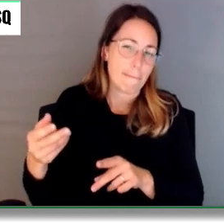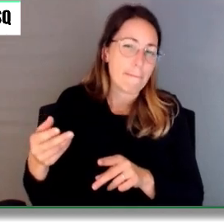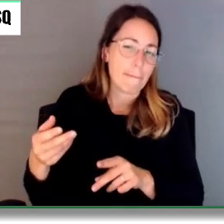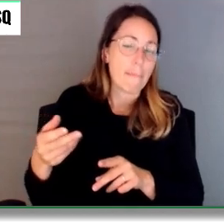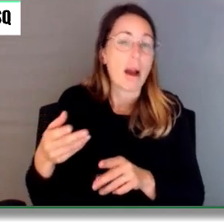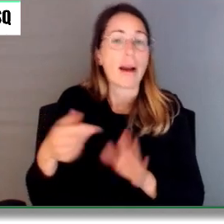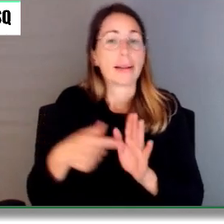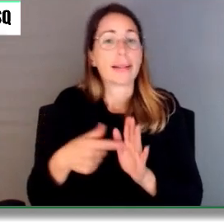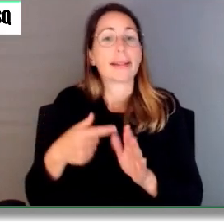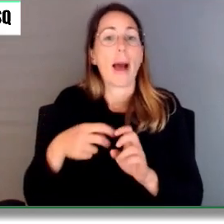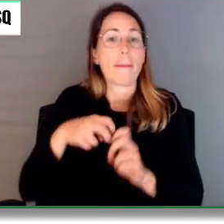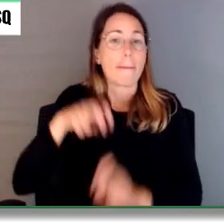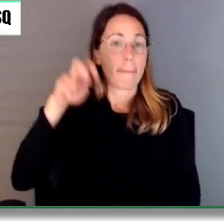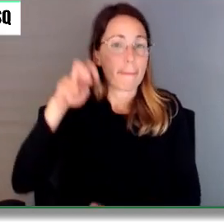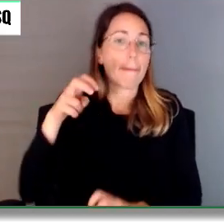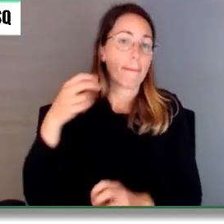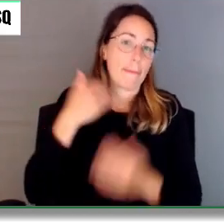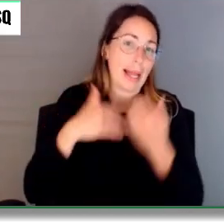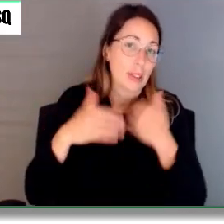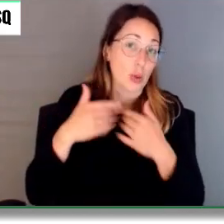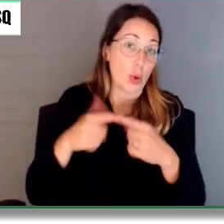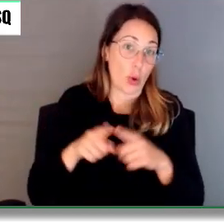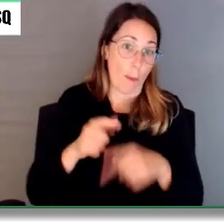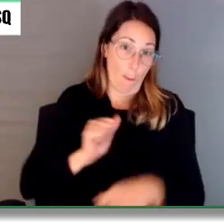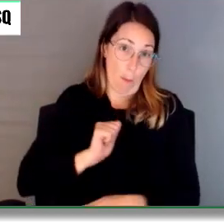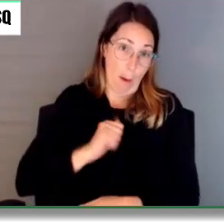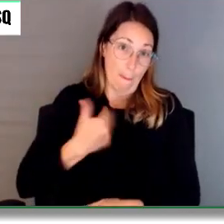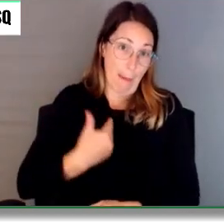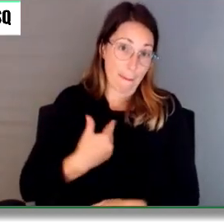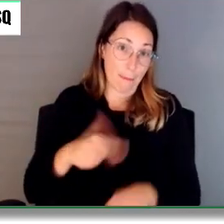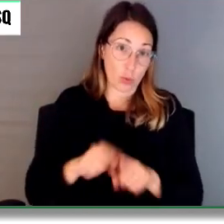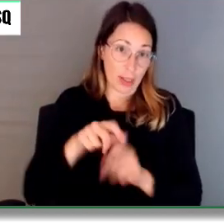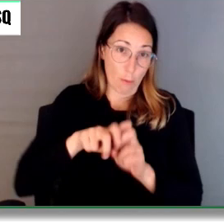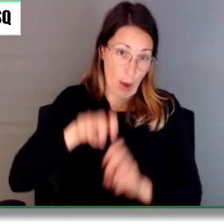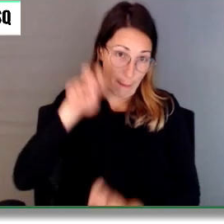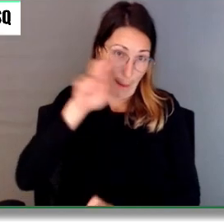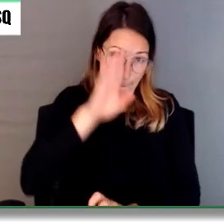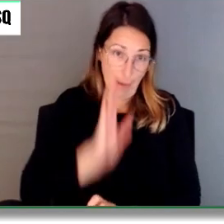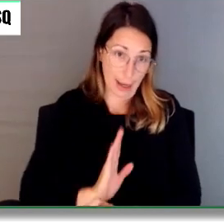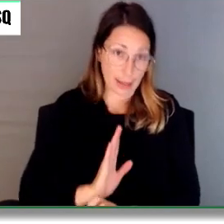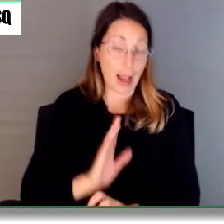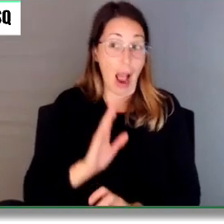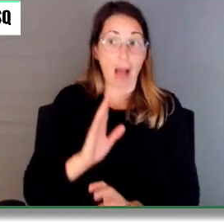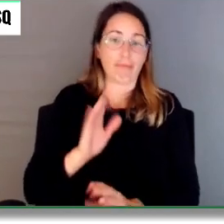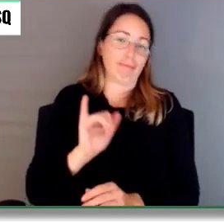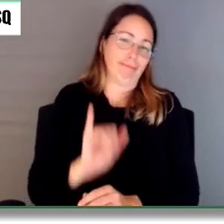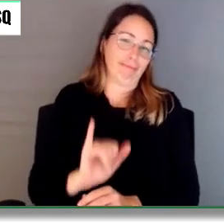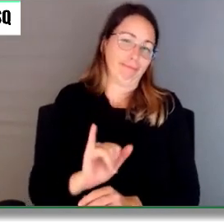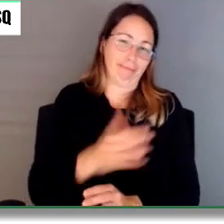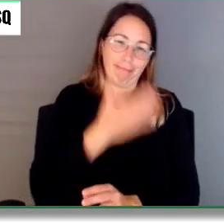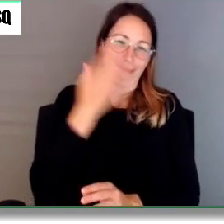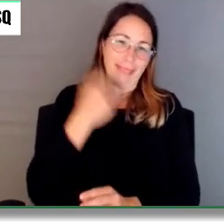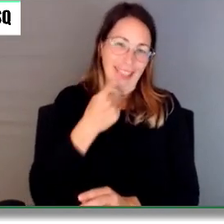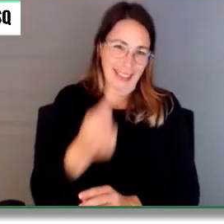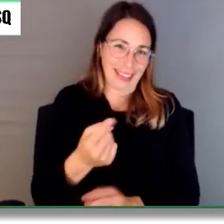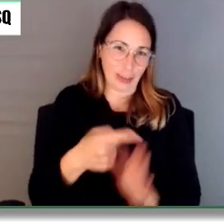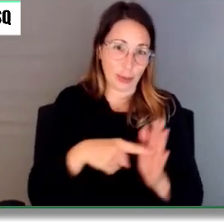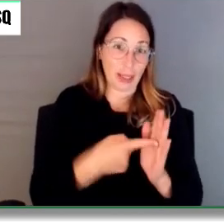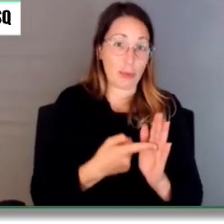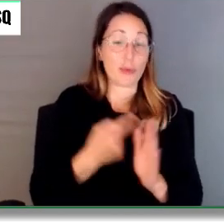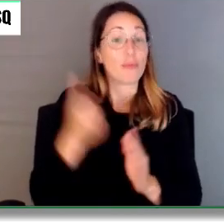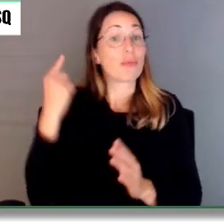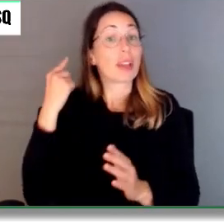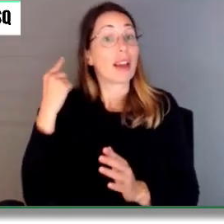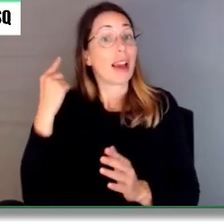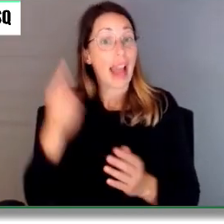épinière, comme moi-même. Et justement, je n'en avais pas parlé au début. Cet espace et